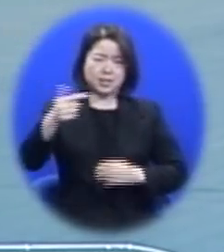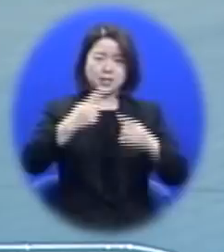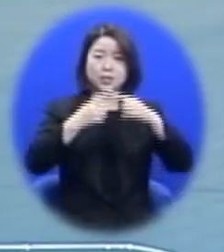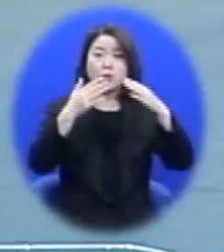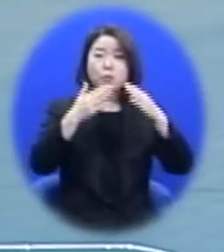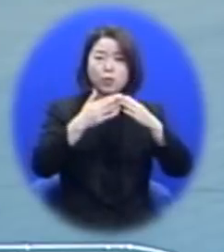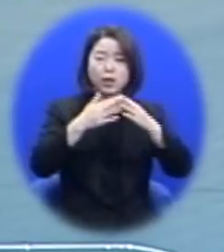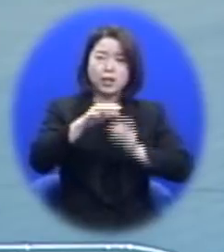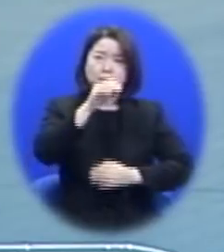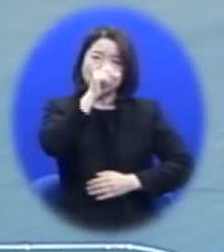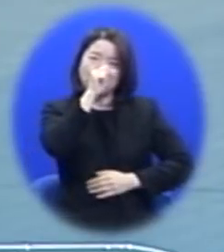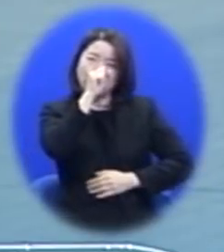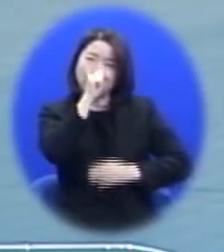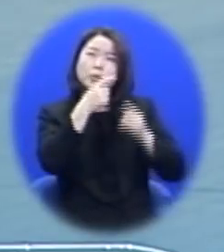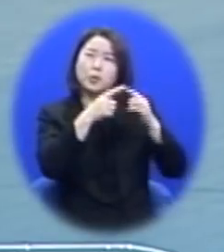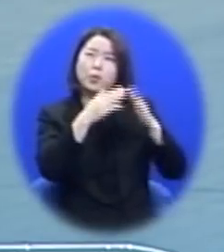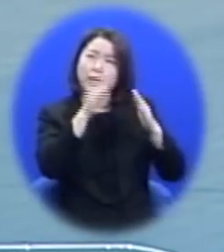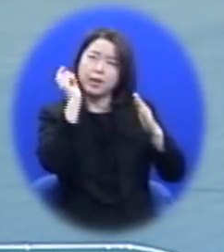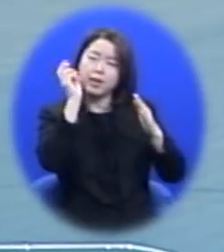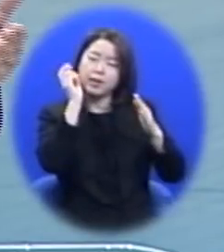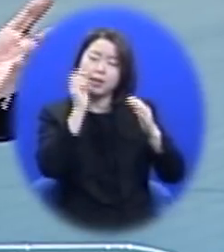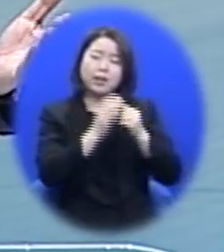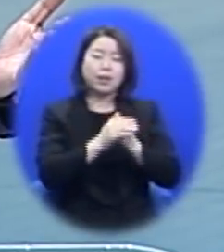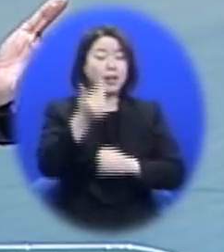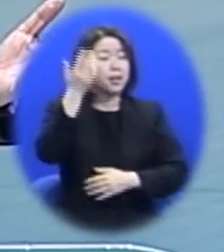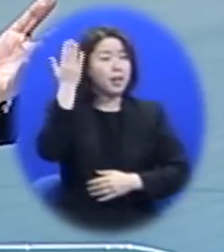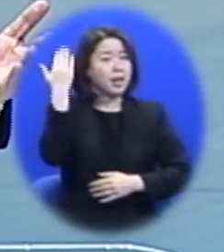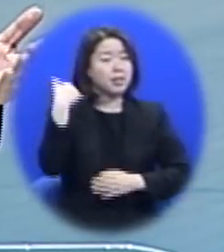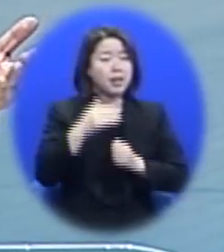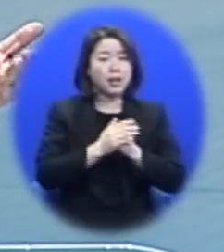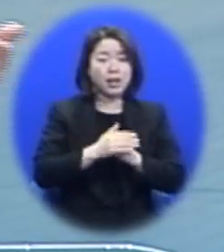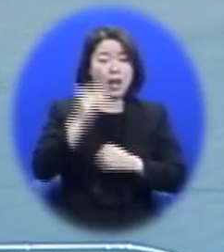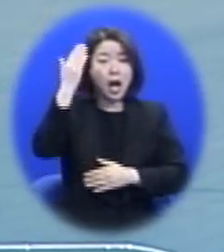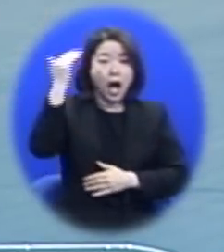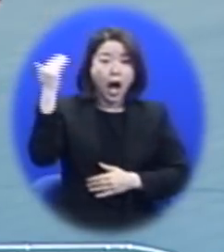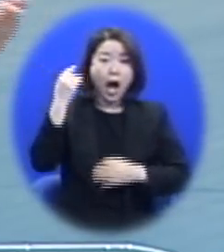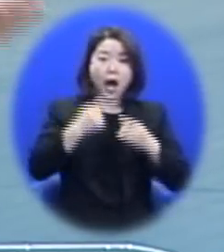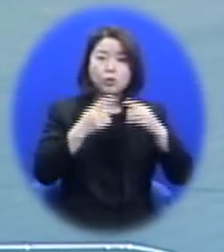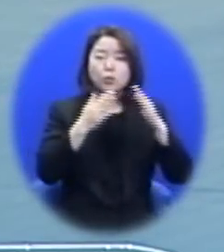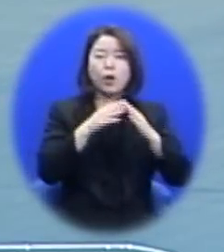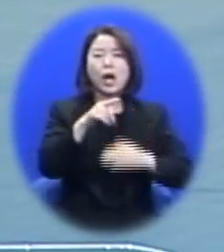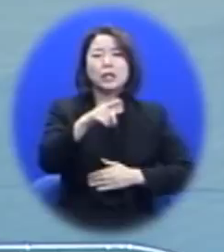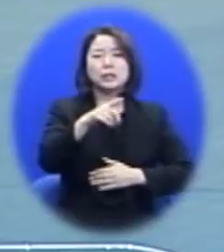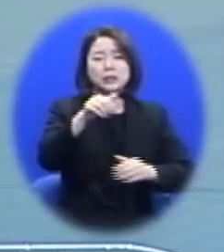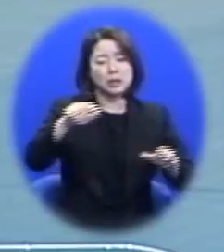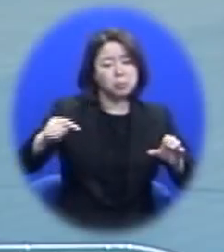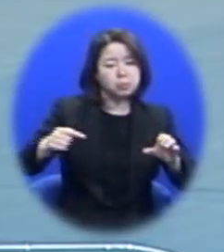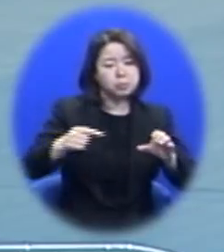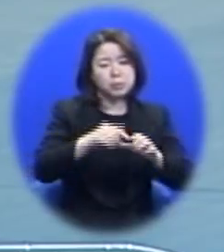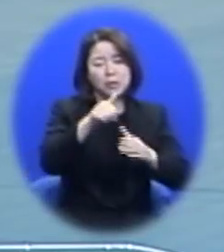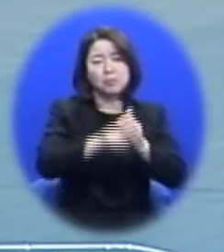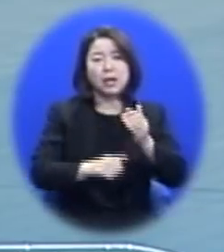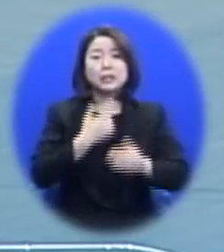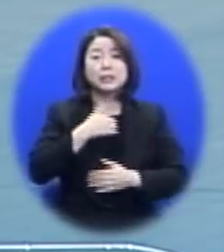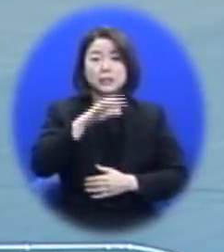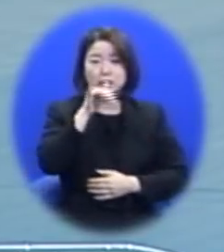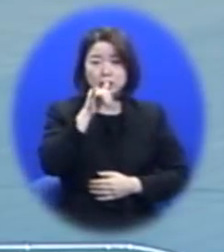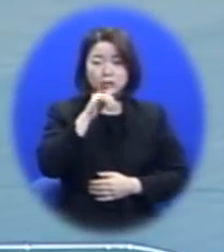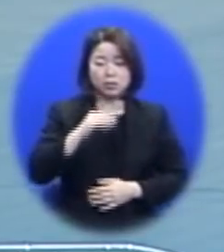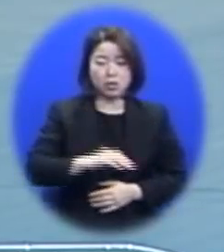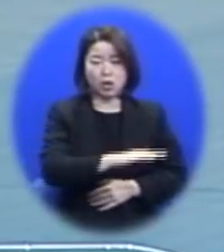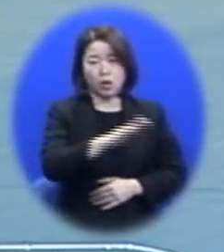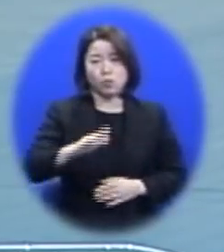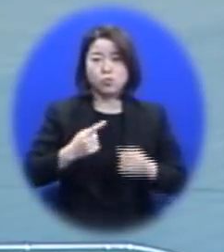큰 교회는 좋은 교회일 거야. 한때 한국 교회가 그 함정에 빠졌던 적이 있습니다. 우리